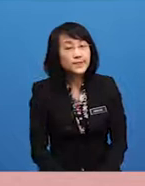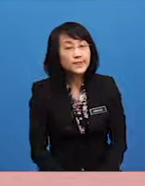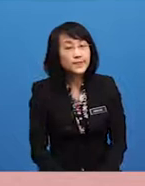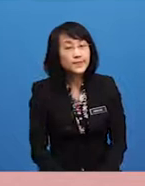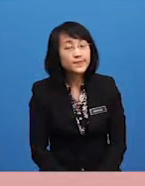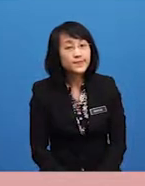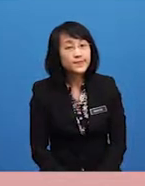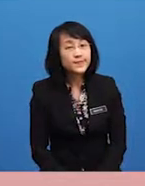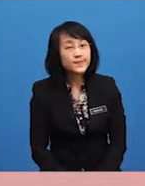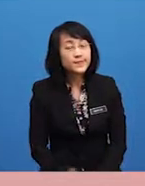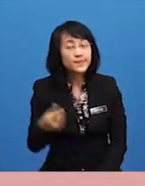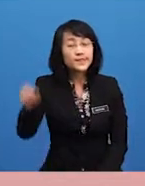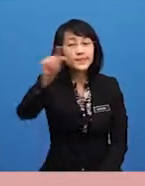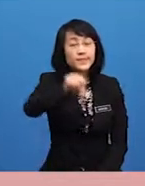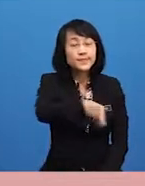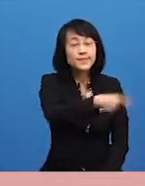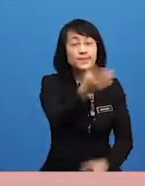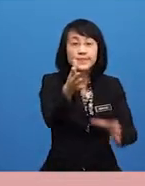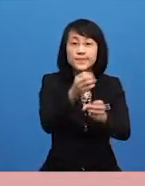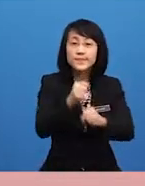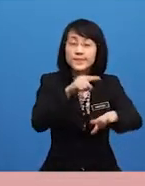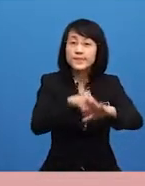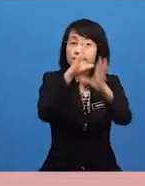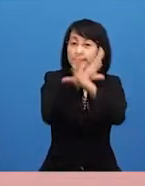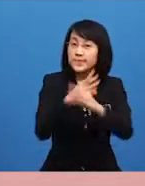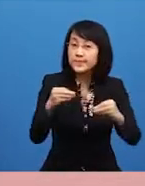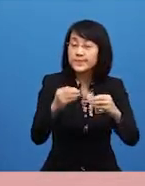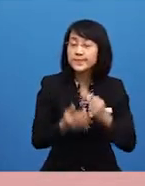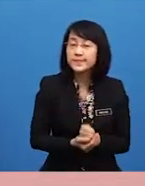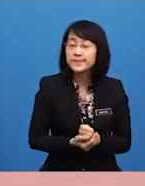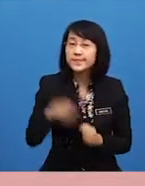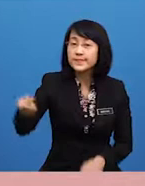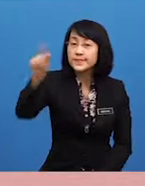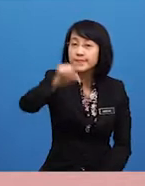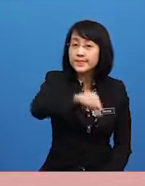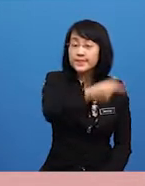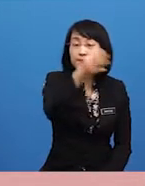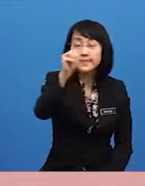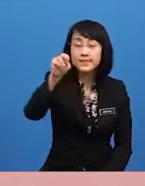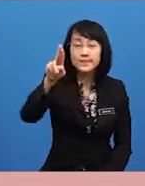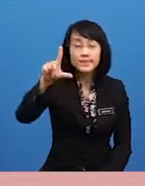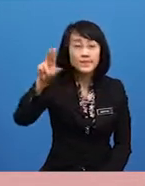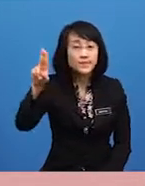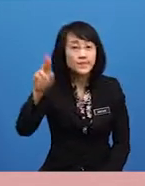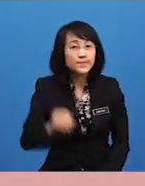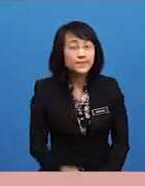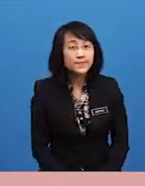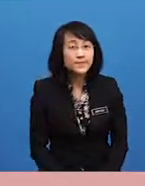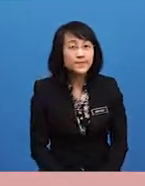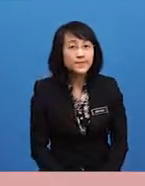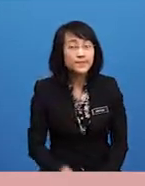Antara gunung yang terdapat di Sarawak pula ialah Gunung Mulu, iaitu